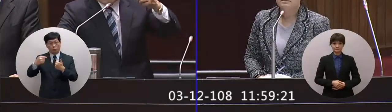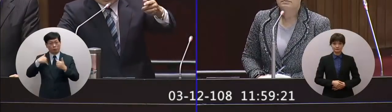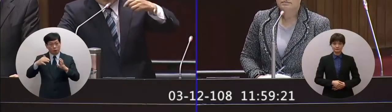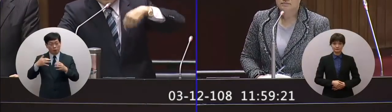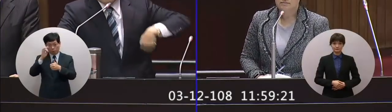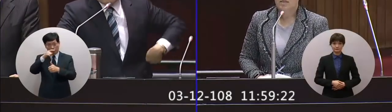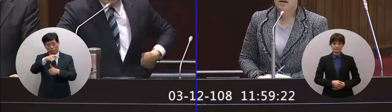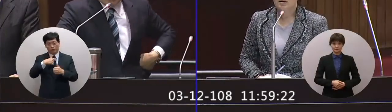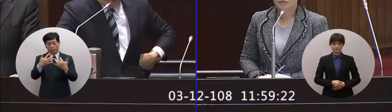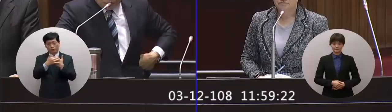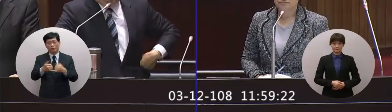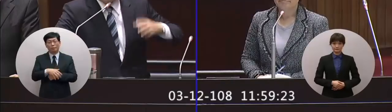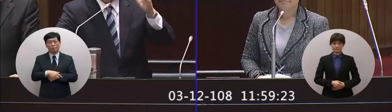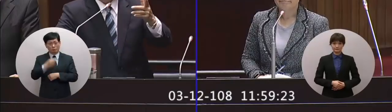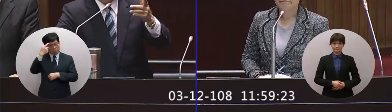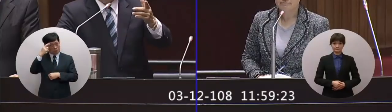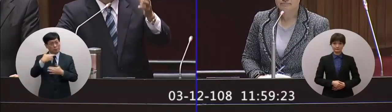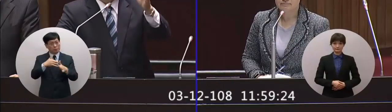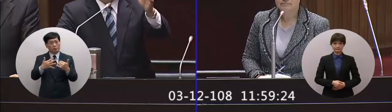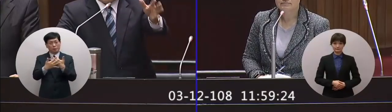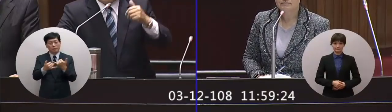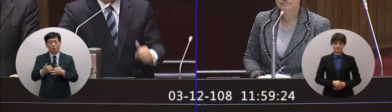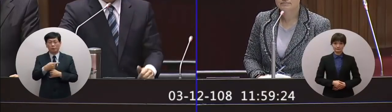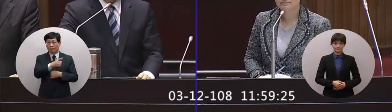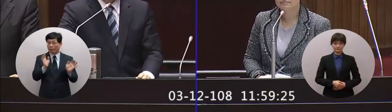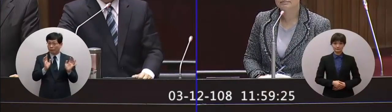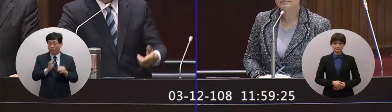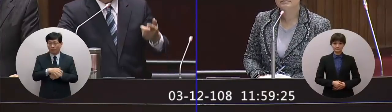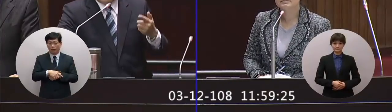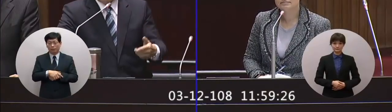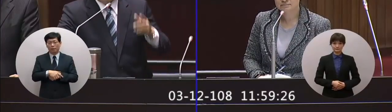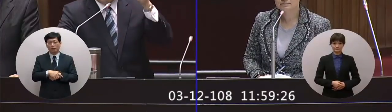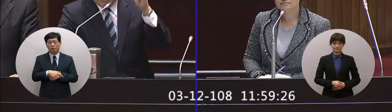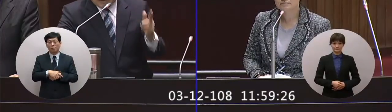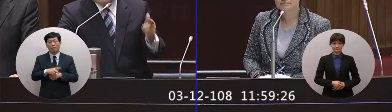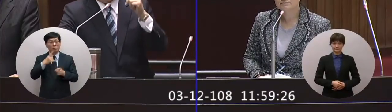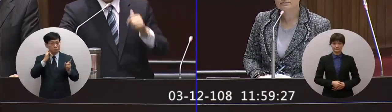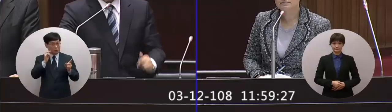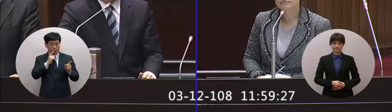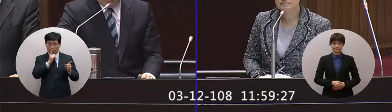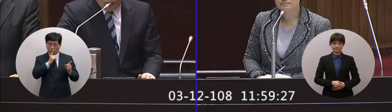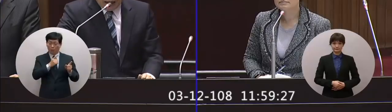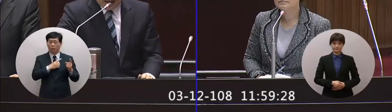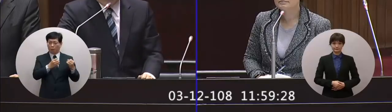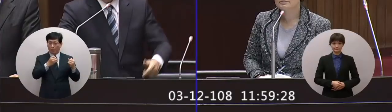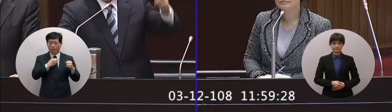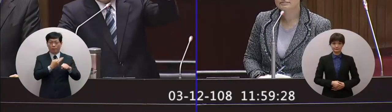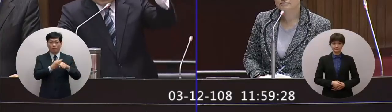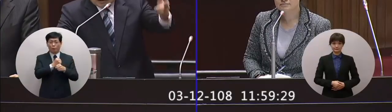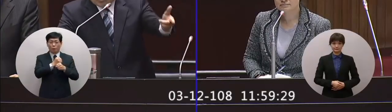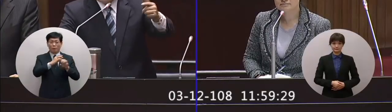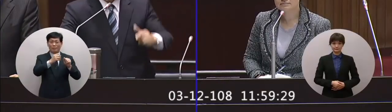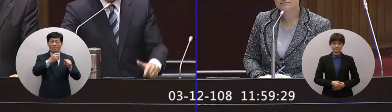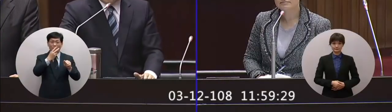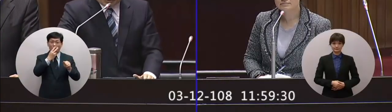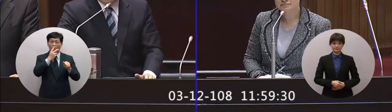国找这个罗马尼亚博士班的同学，结果他的孩子跟他妈妈讲罗马尼亚话，